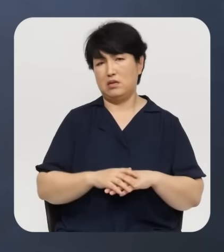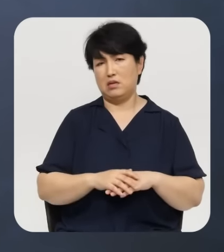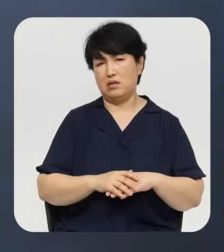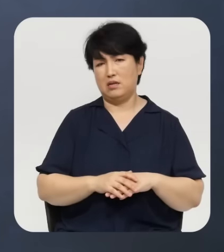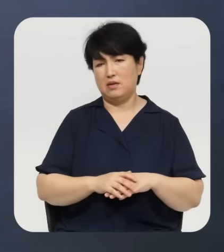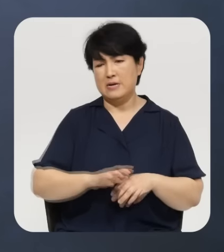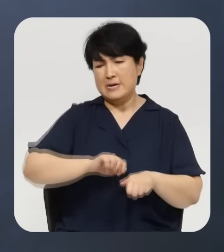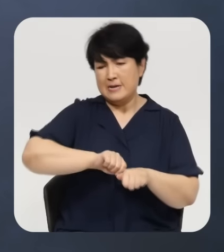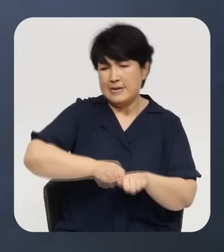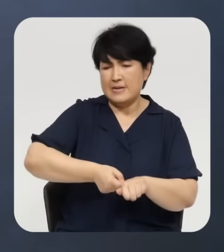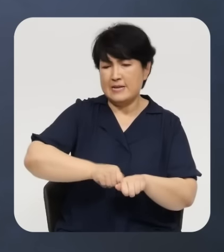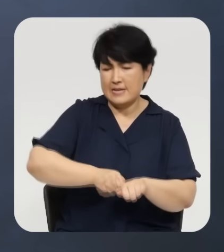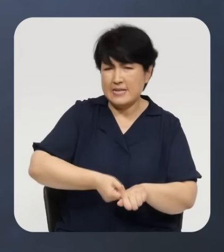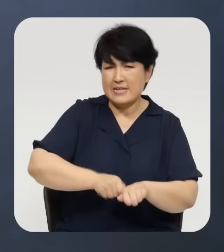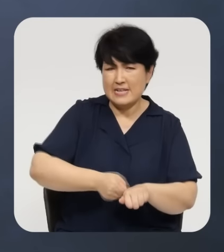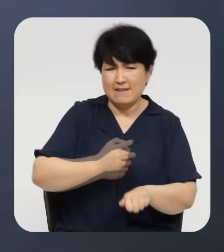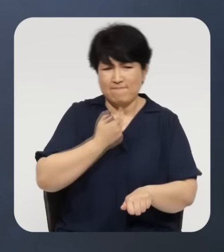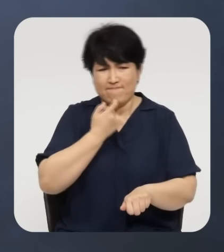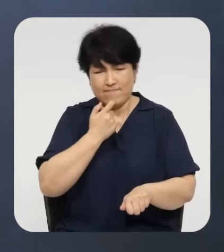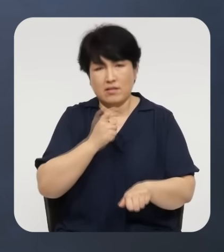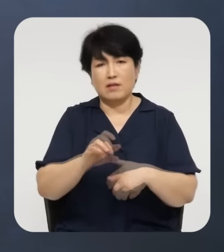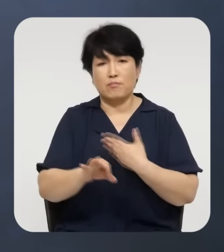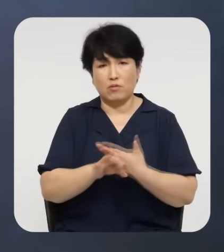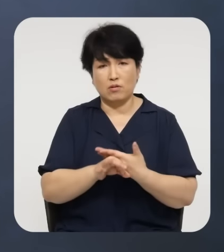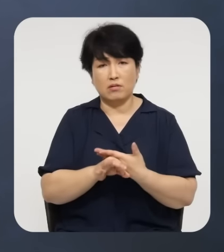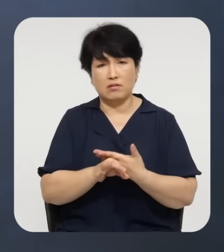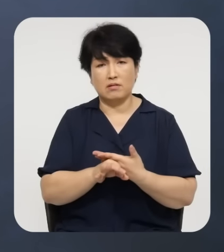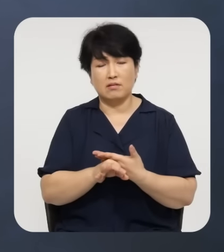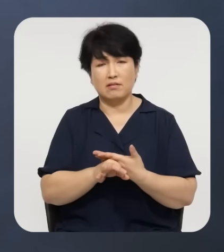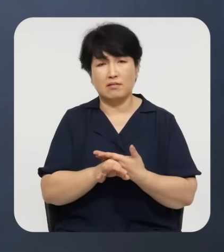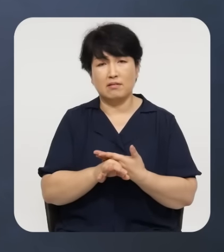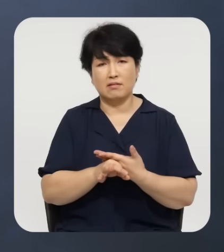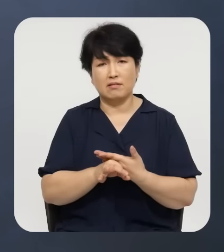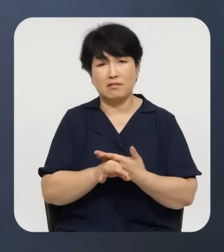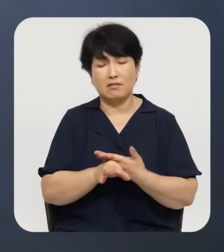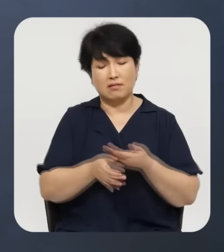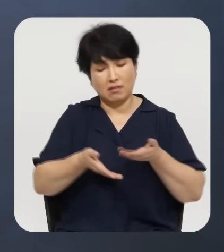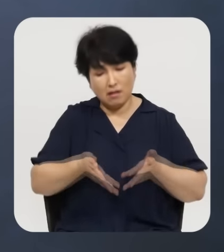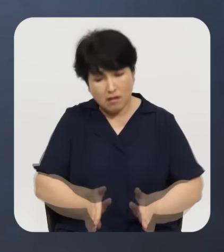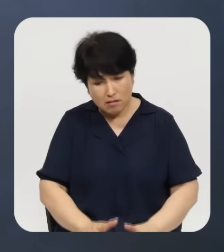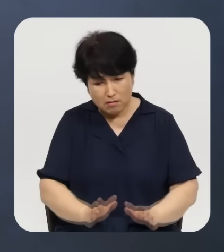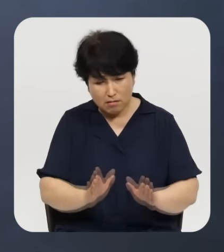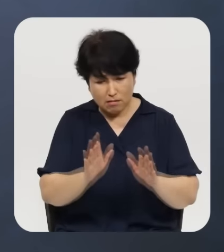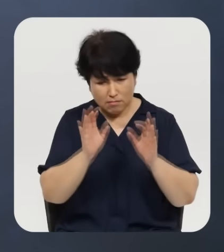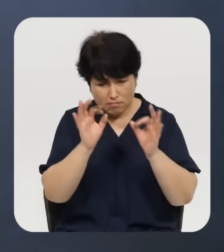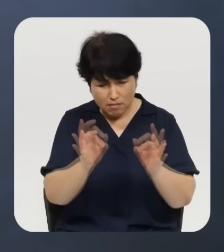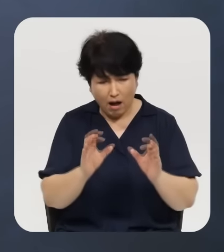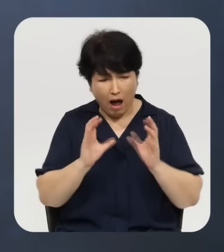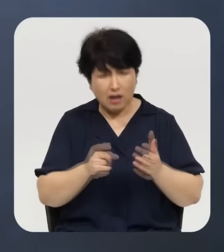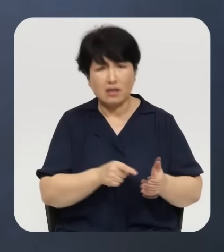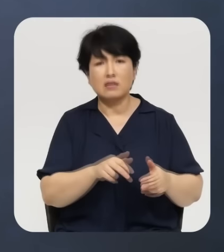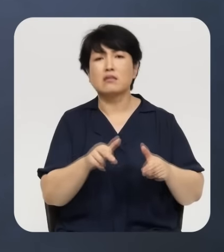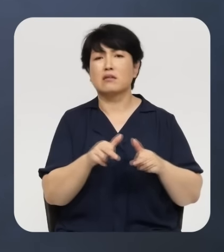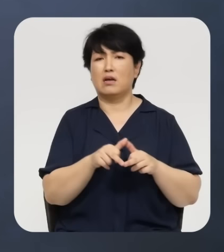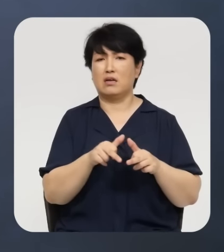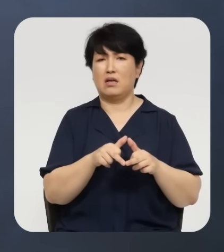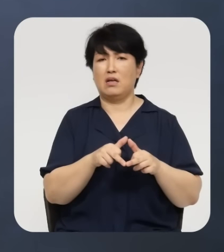그러면 그렇게 무리해서 갖게 되면 이제 장애인을 갖거나 이제 아이를 또